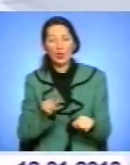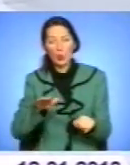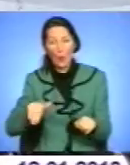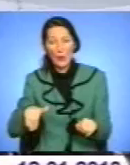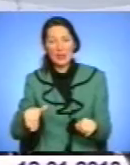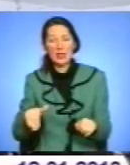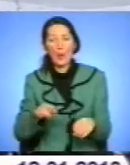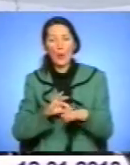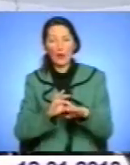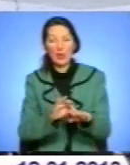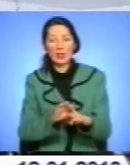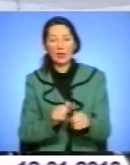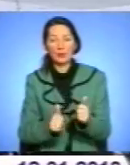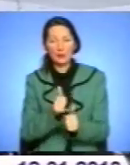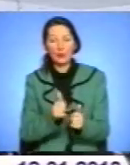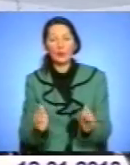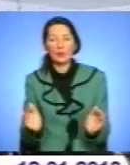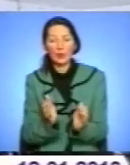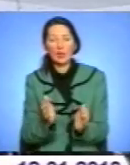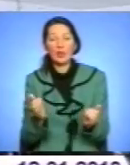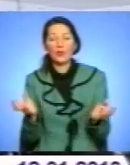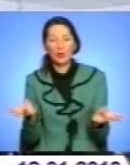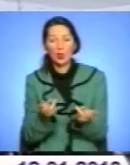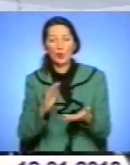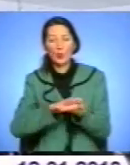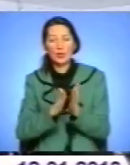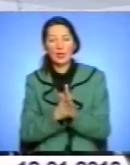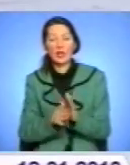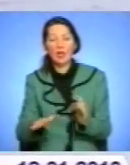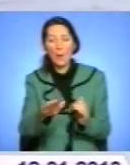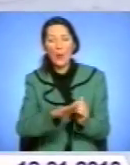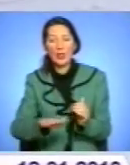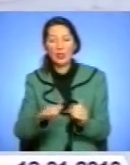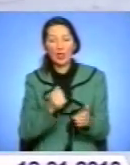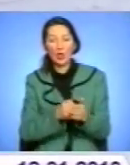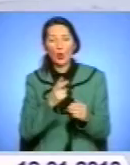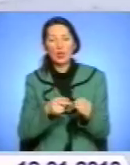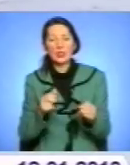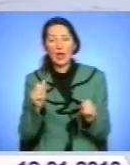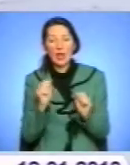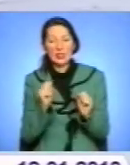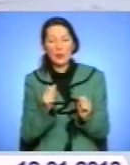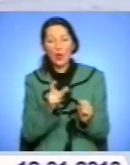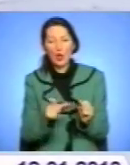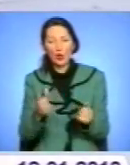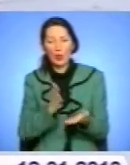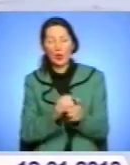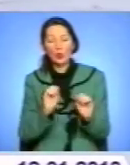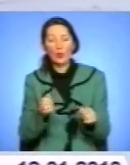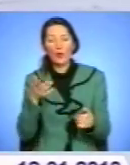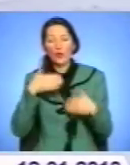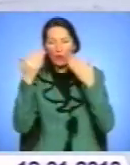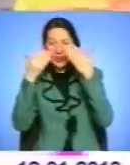ж зберегти в належному стані льодові майданчики. Таким чином, до кінця зими тернополяни матимуть змогу весело та корисно проводити вільний